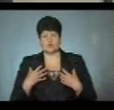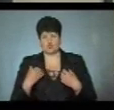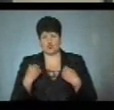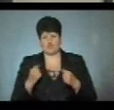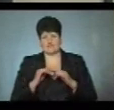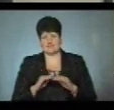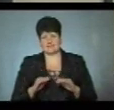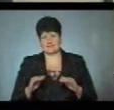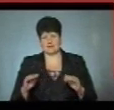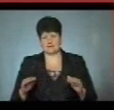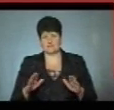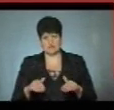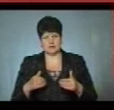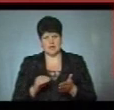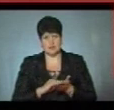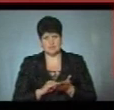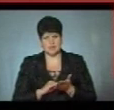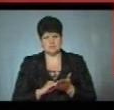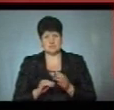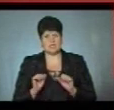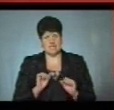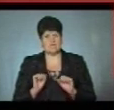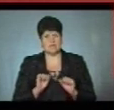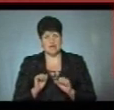чергу, дітей. Чи надали ви приписи певним керівникам